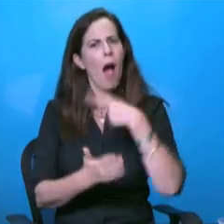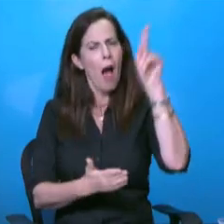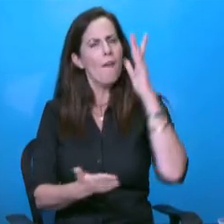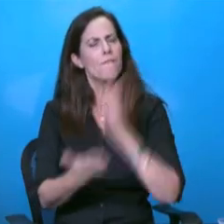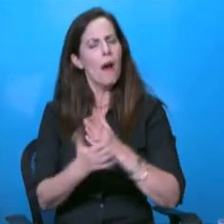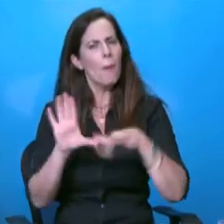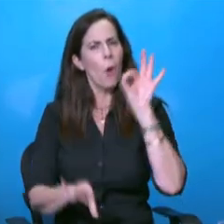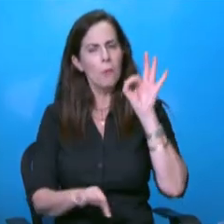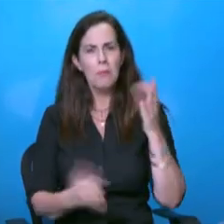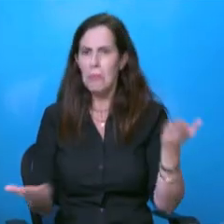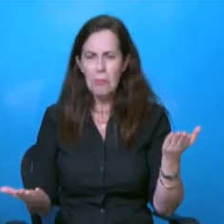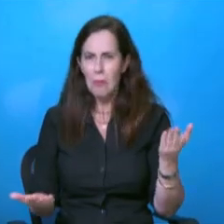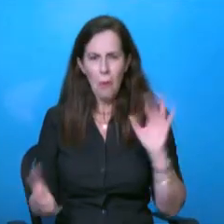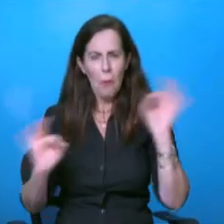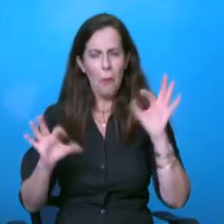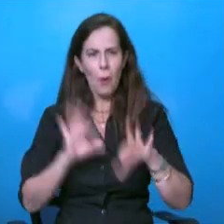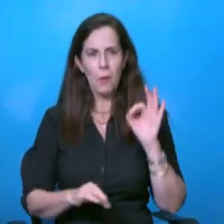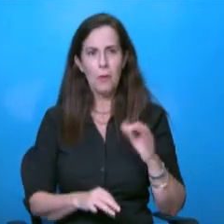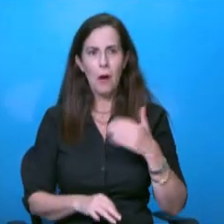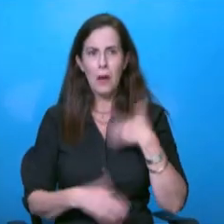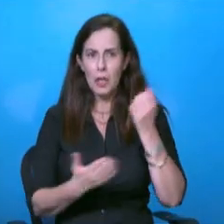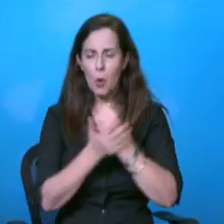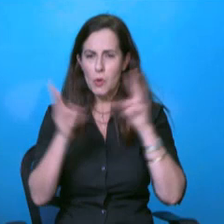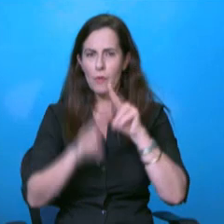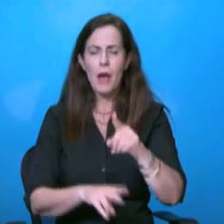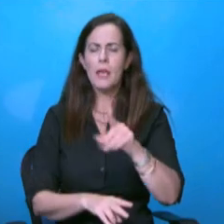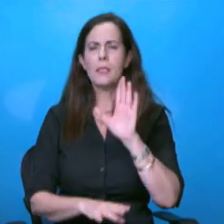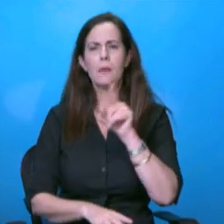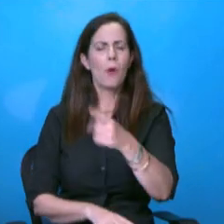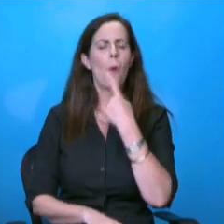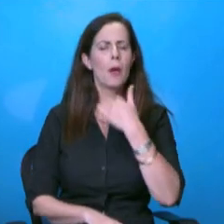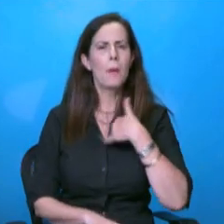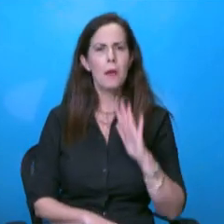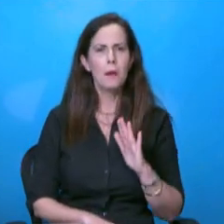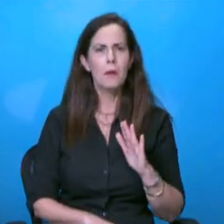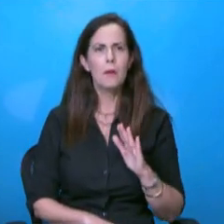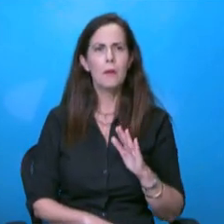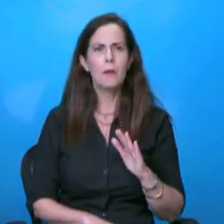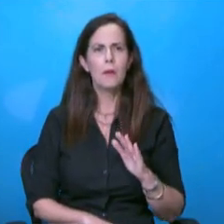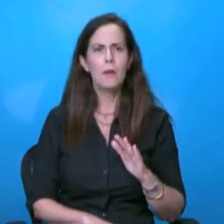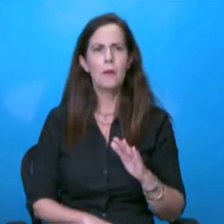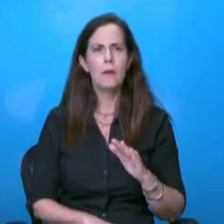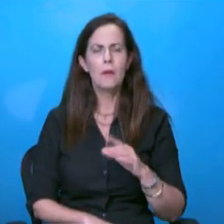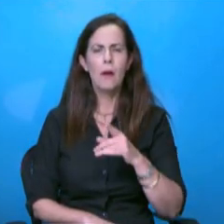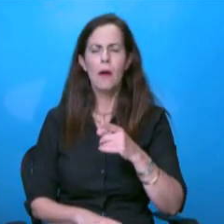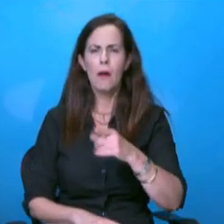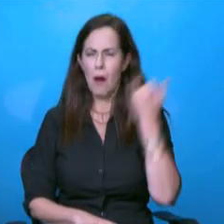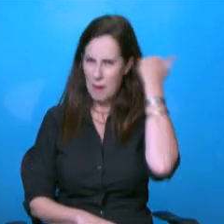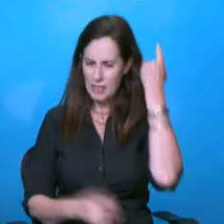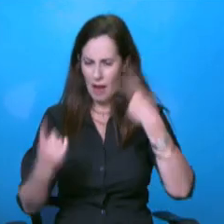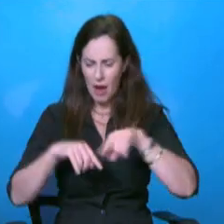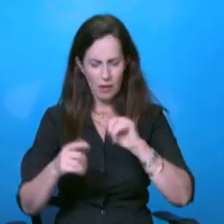נמחק, כאילו כבר הצביעו. נתתי את התעודת זהות, ואז הם פתאום מזכיר הוועדה שינה